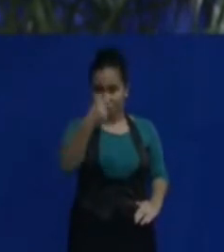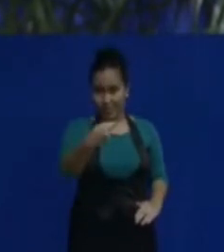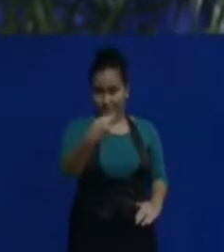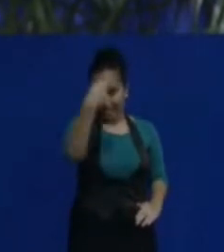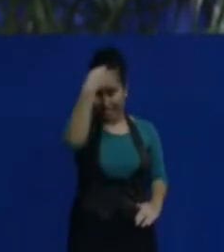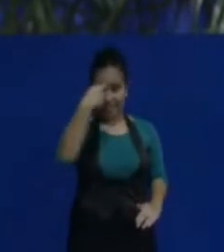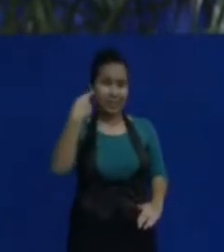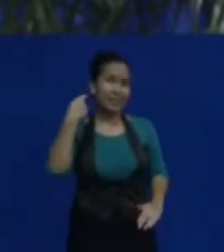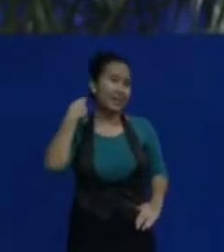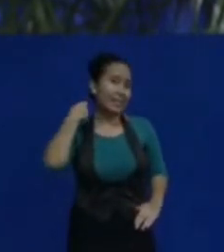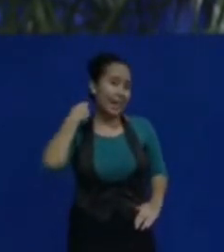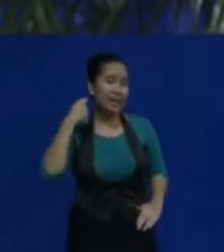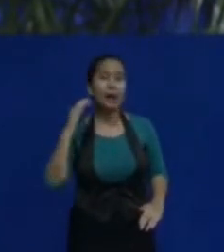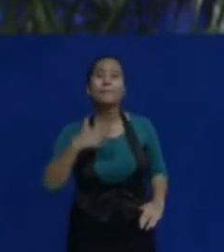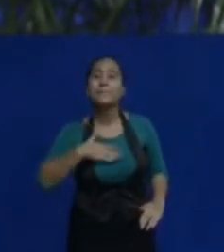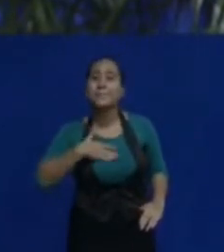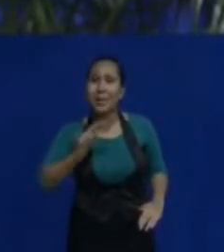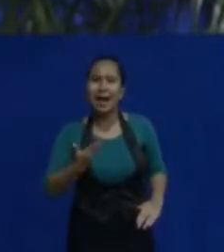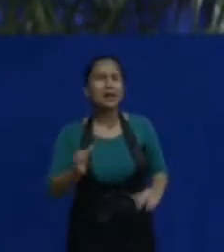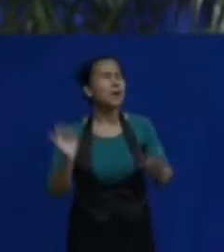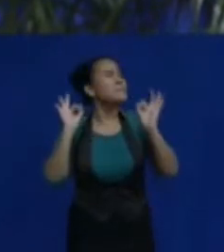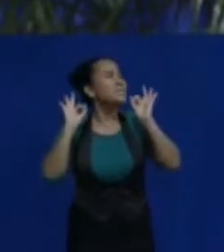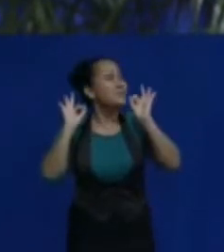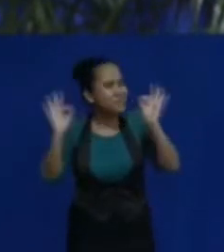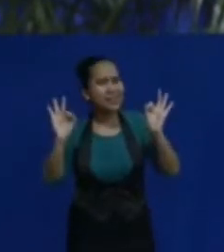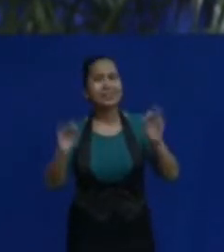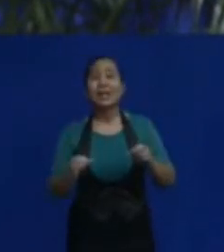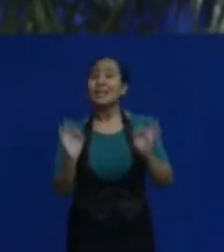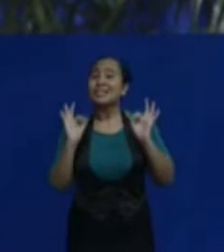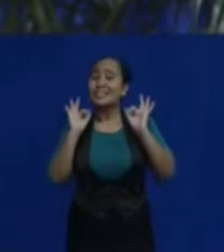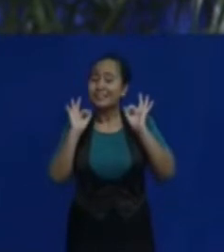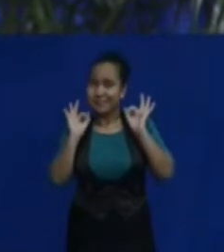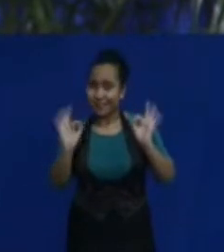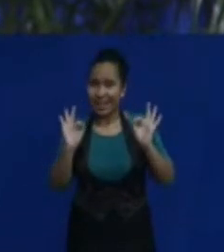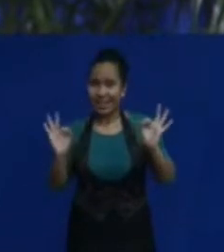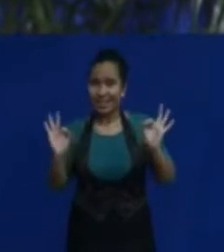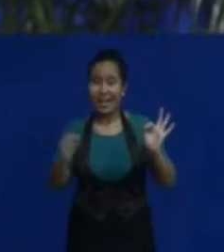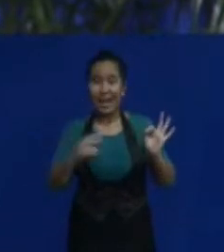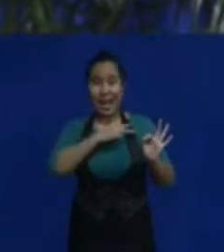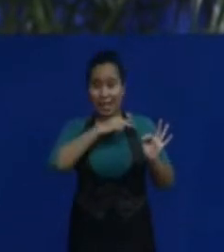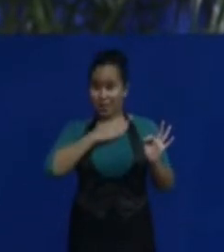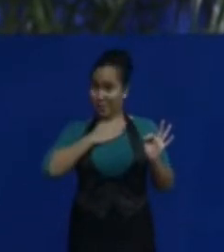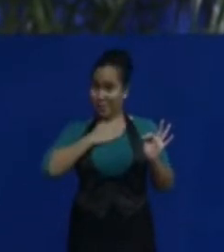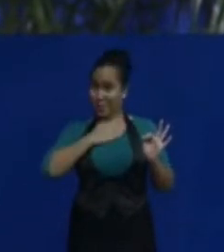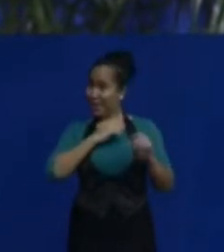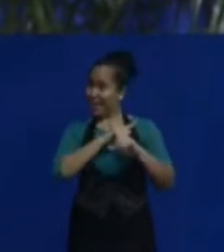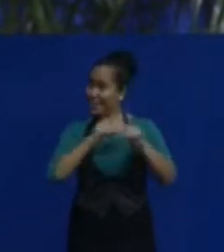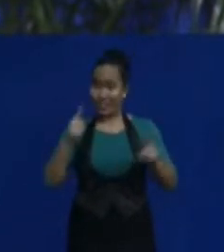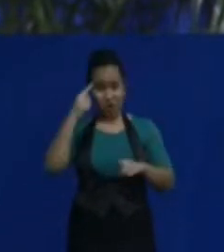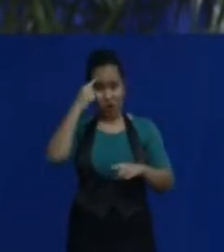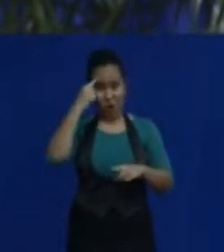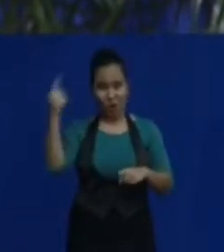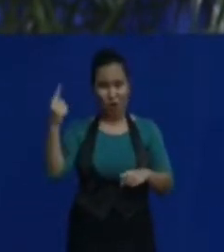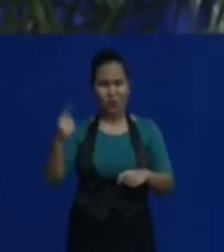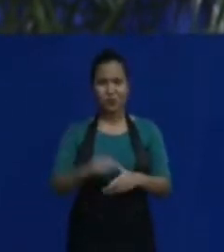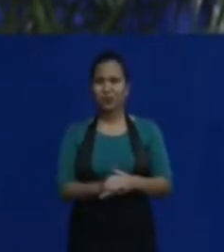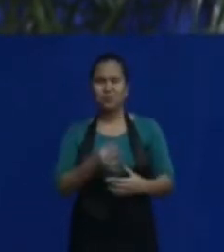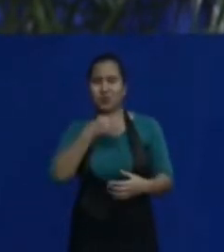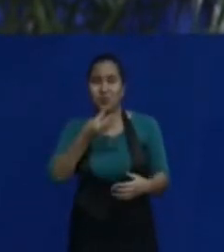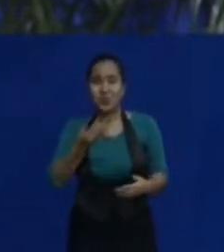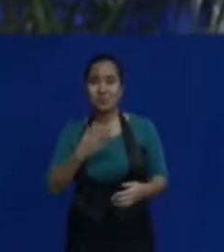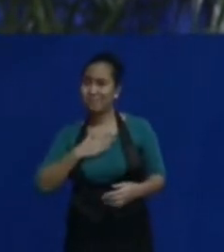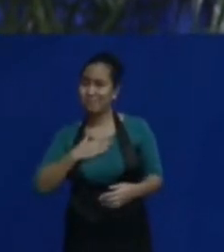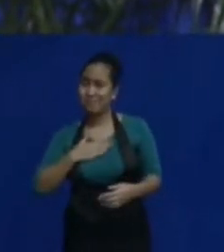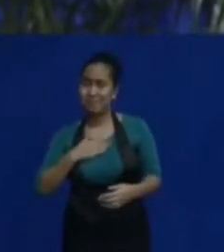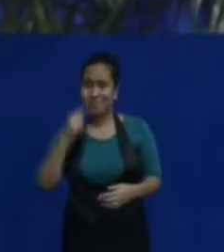voorhoofd, je nek. Dat is perfect veilig. En als je mij niet gelooft, dat hoeft echt niet. Maar ik